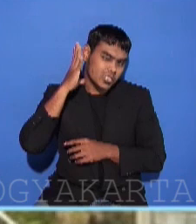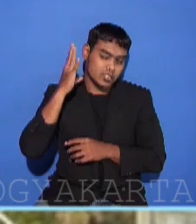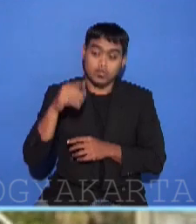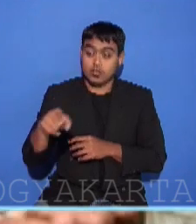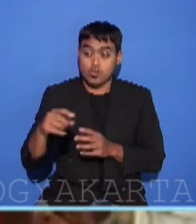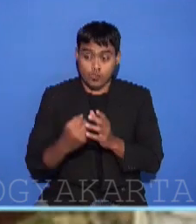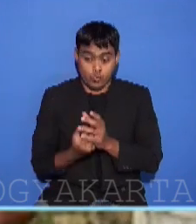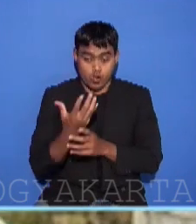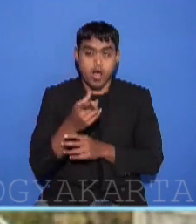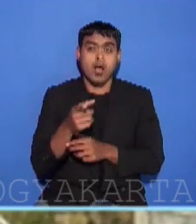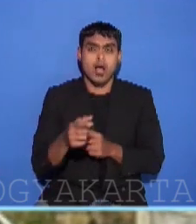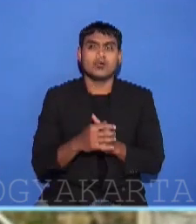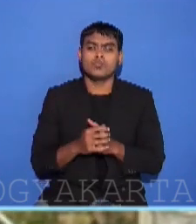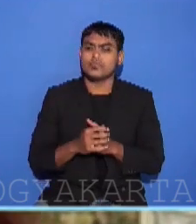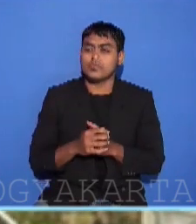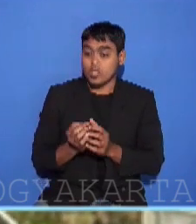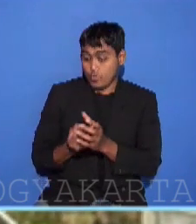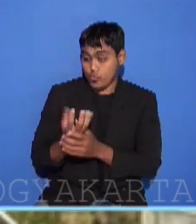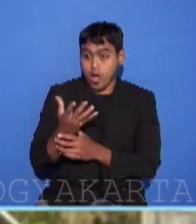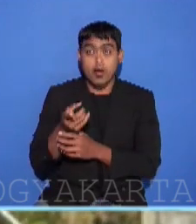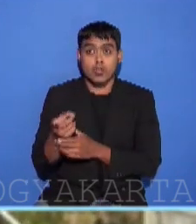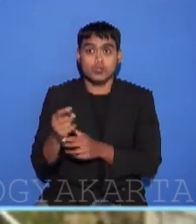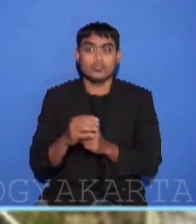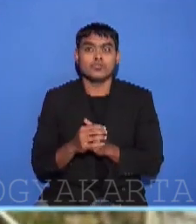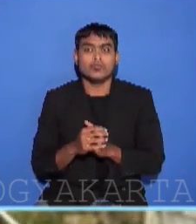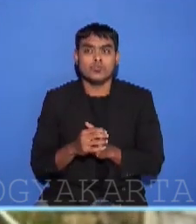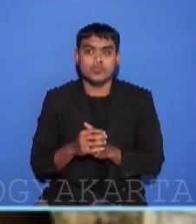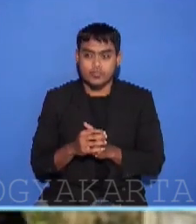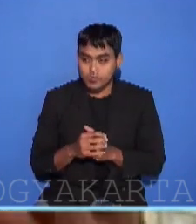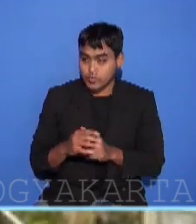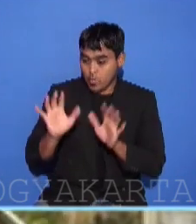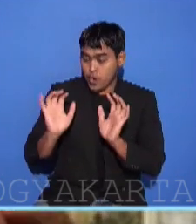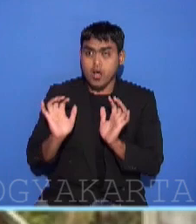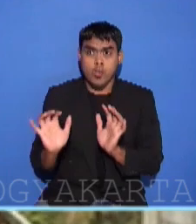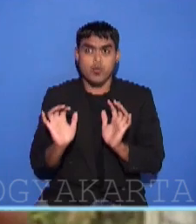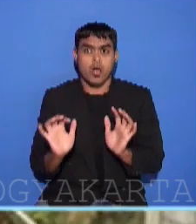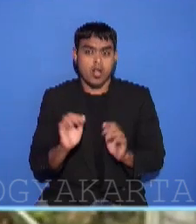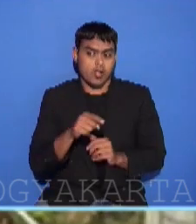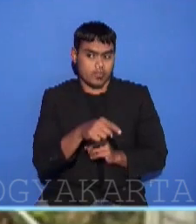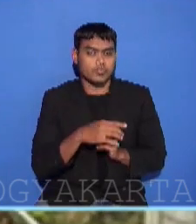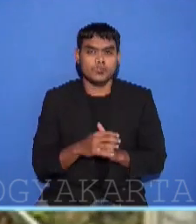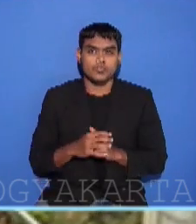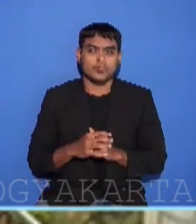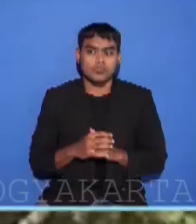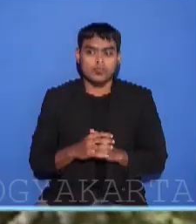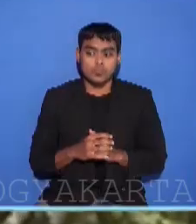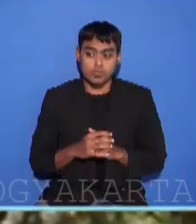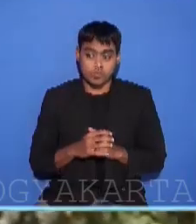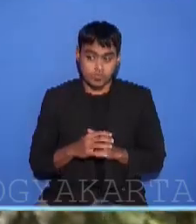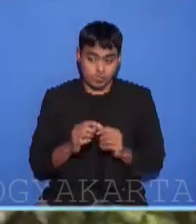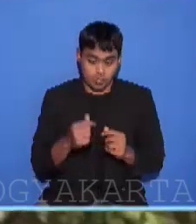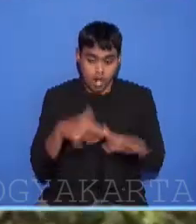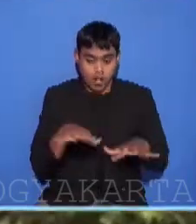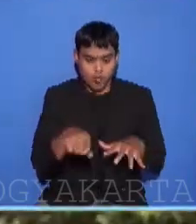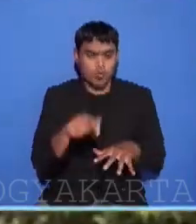niku kan ngih saged sebab kebanyakan air juga bisa terus kekurangan air juga bisa